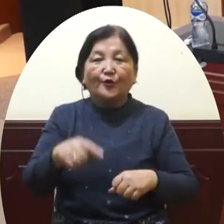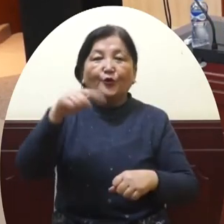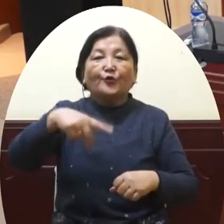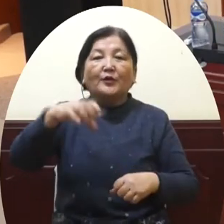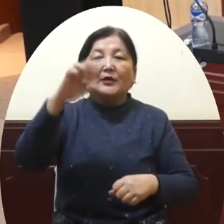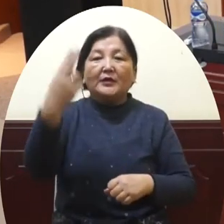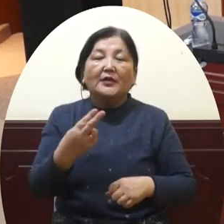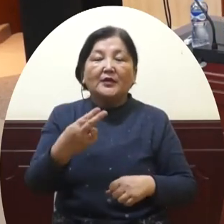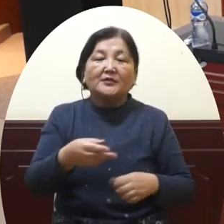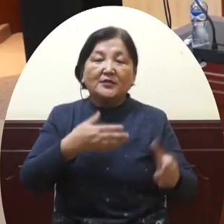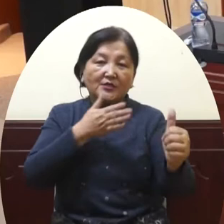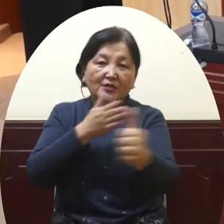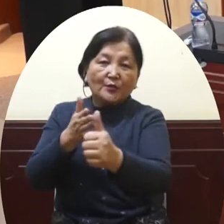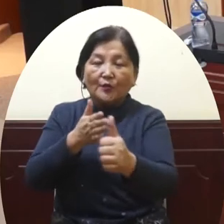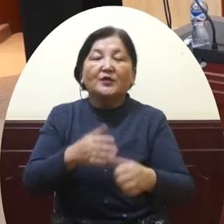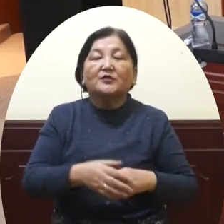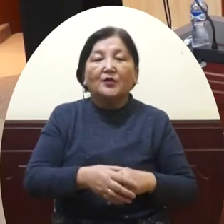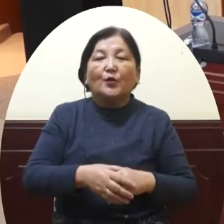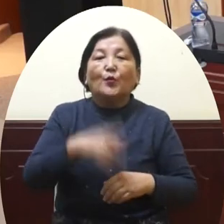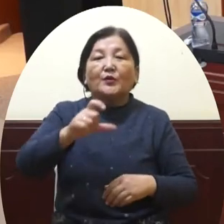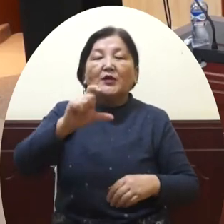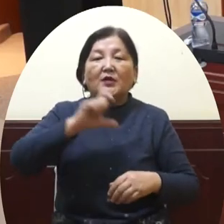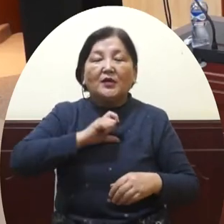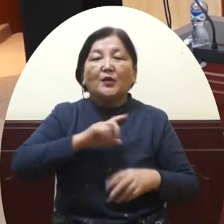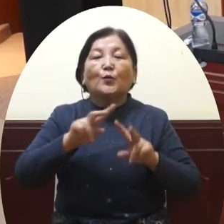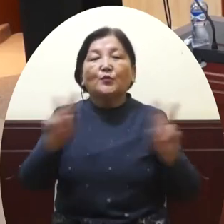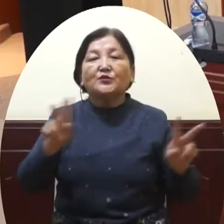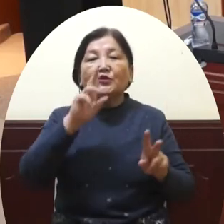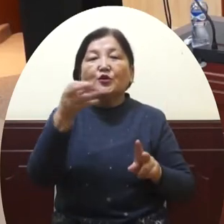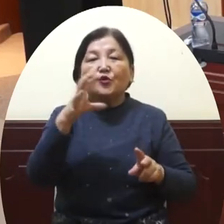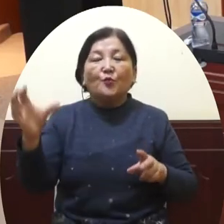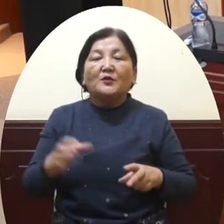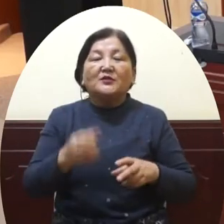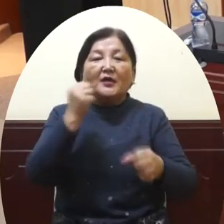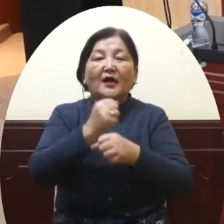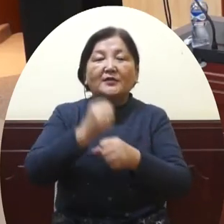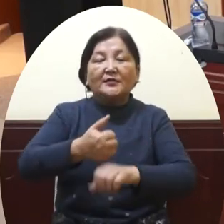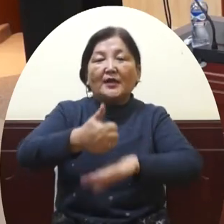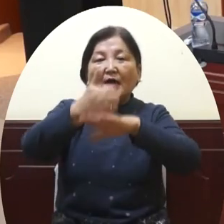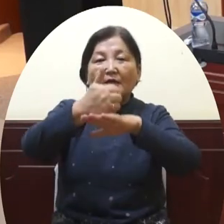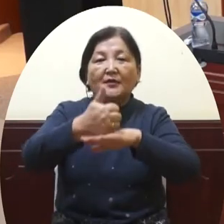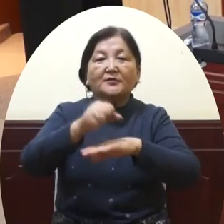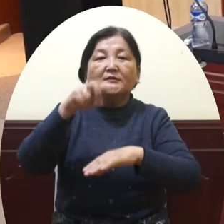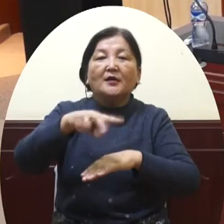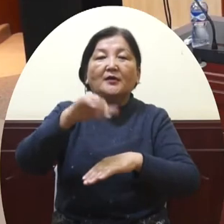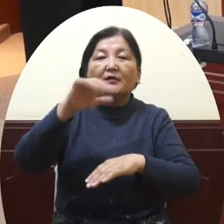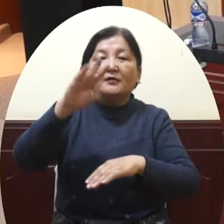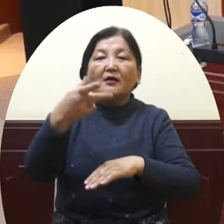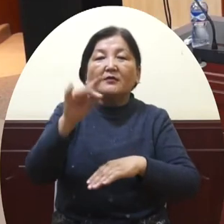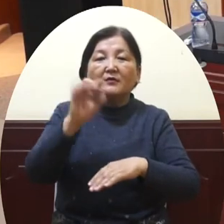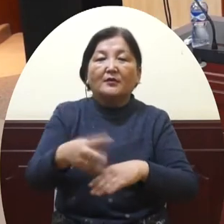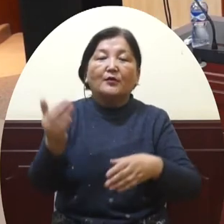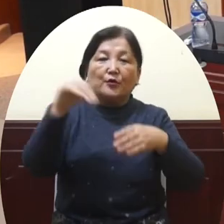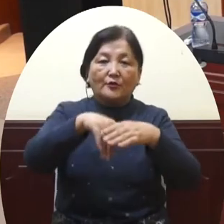лекцийн чиглэлчээр хүний эрхийн үндэсний комиссийн аялын албаны дарга алтан гэрэл оролцох